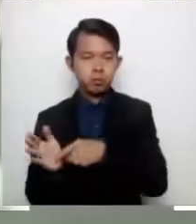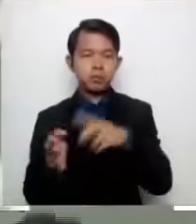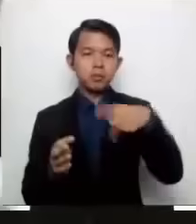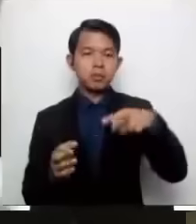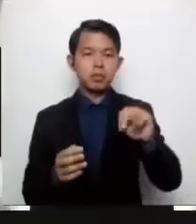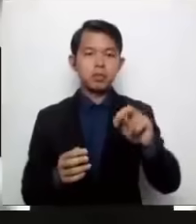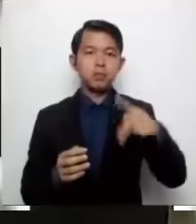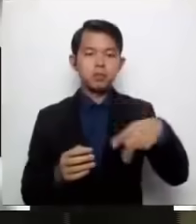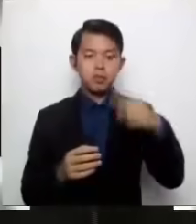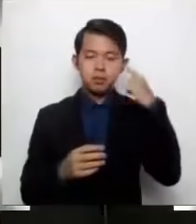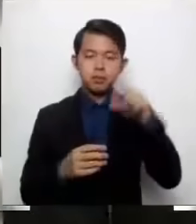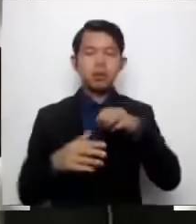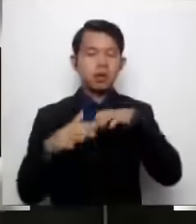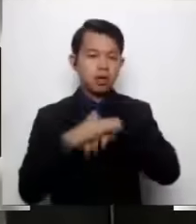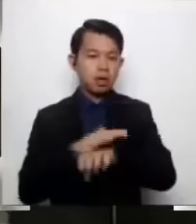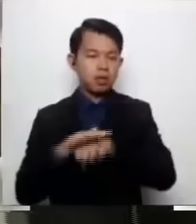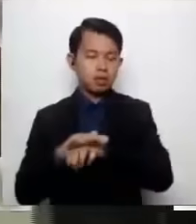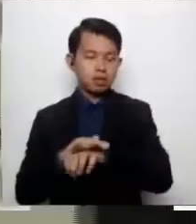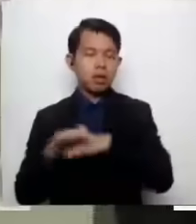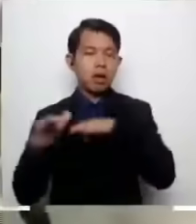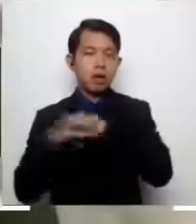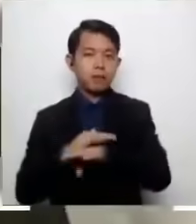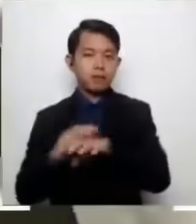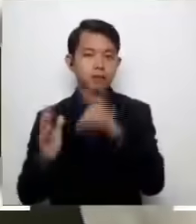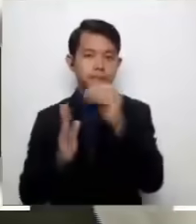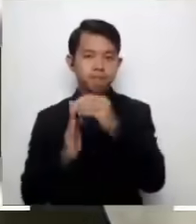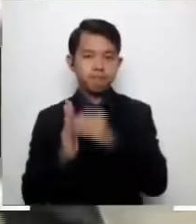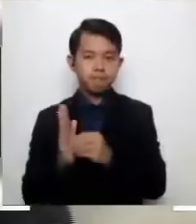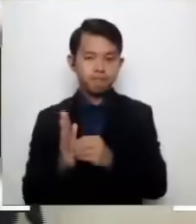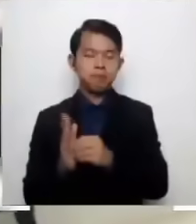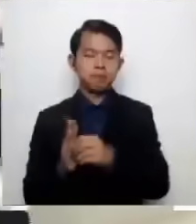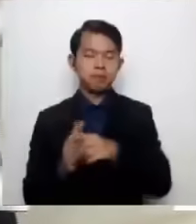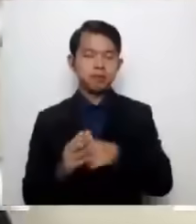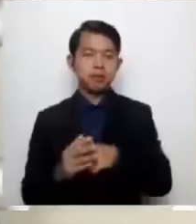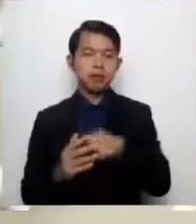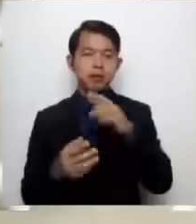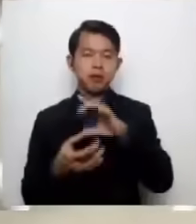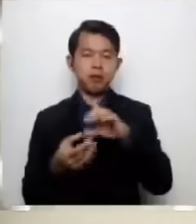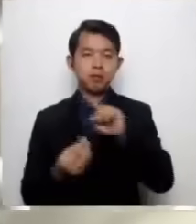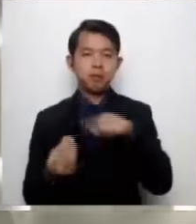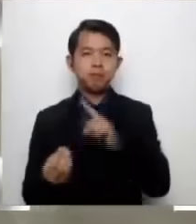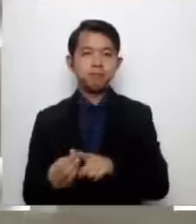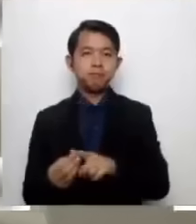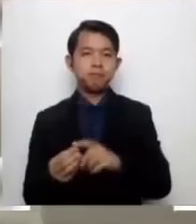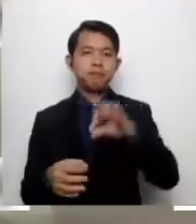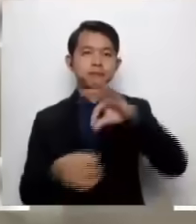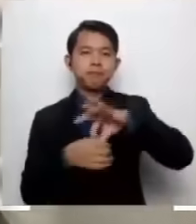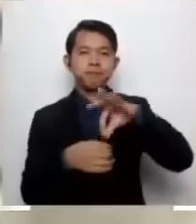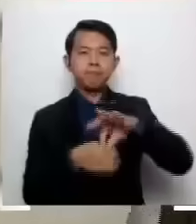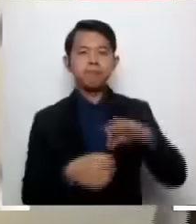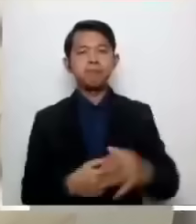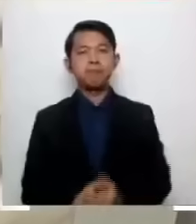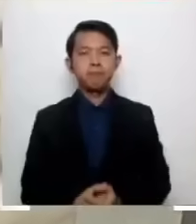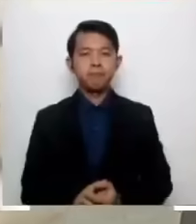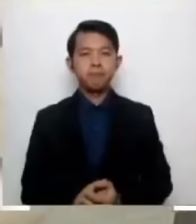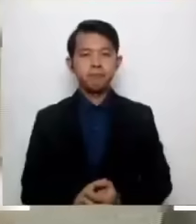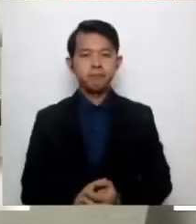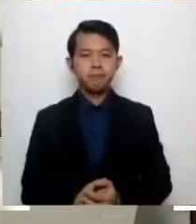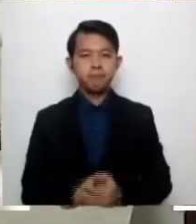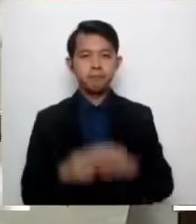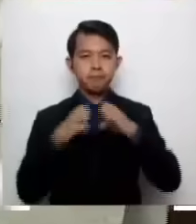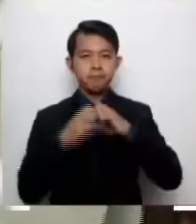data ng PNP kaugnay sa eleksyon para sa GMA integrated news Tina Panganiban perez ang